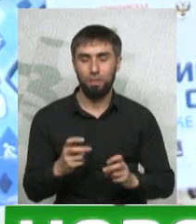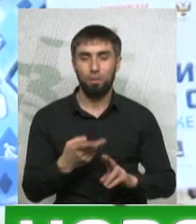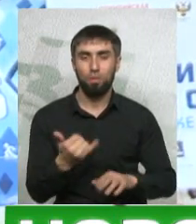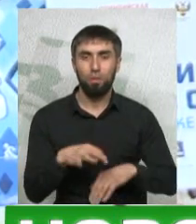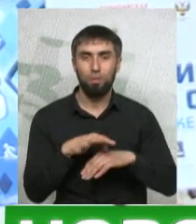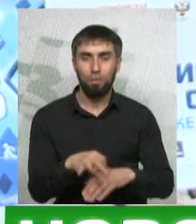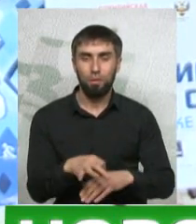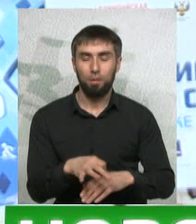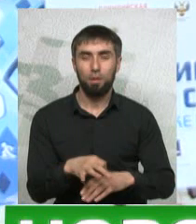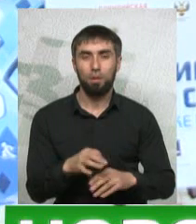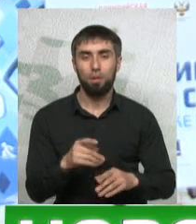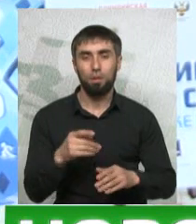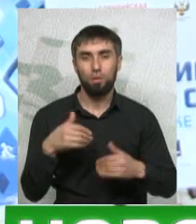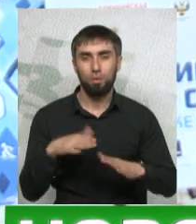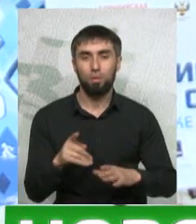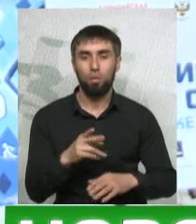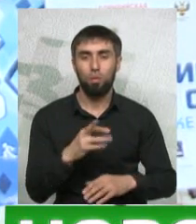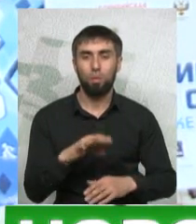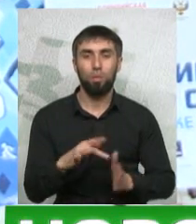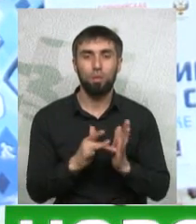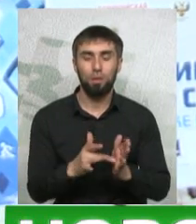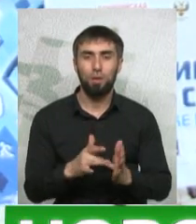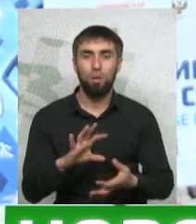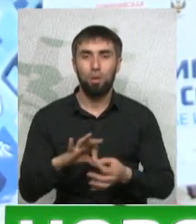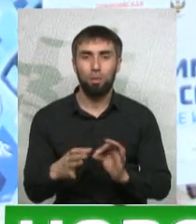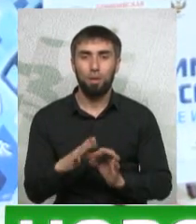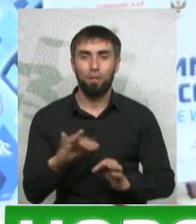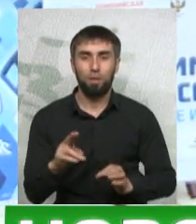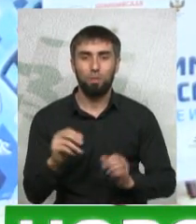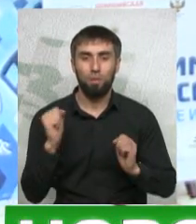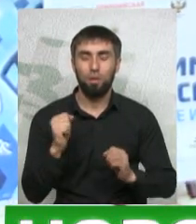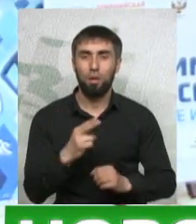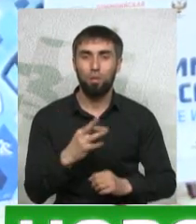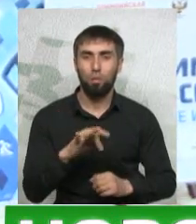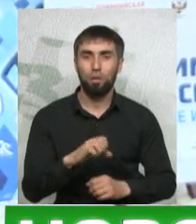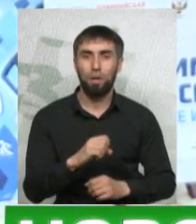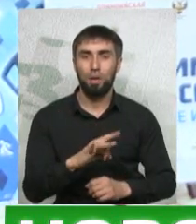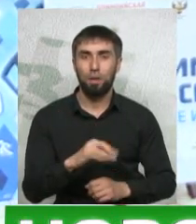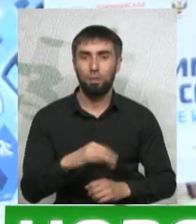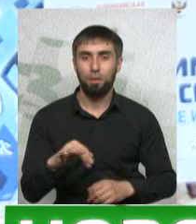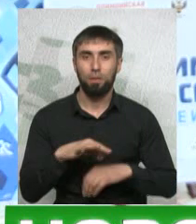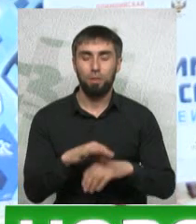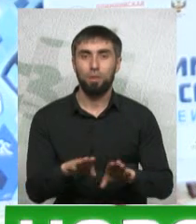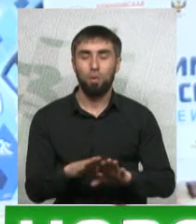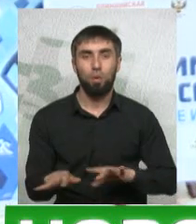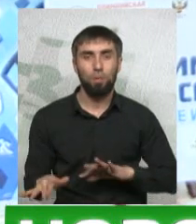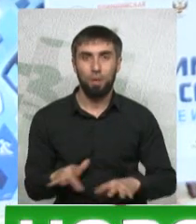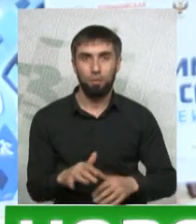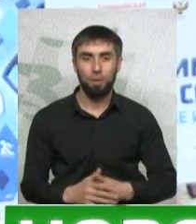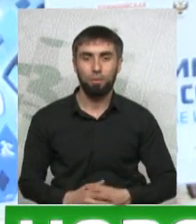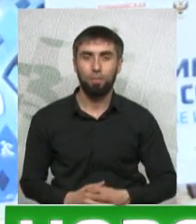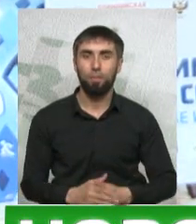видов спорта комитет по туризму республики Ингушетия на базе курорт армхи провели такое мероприятие